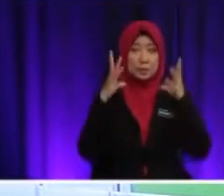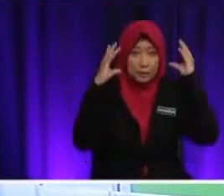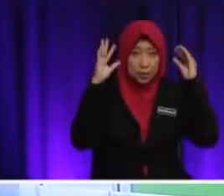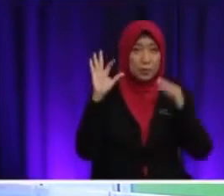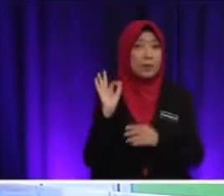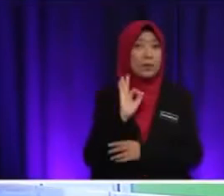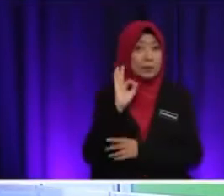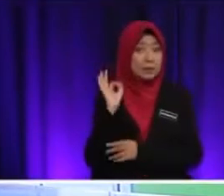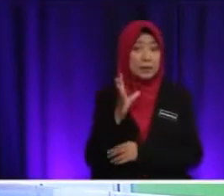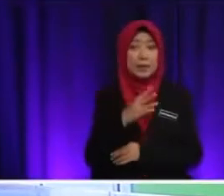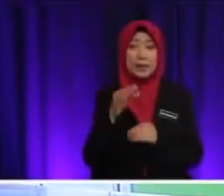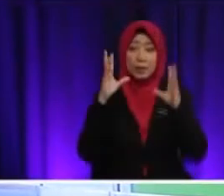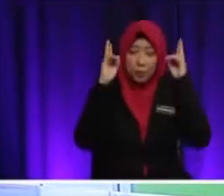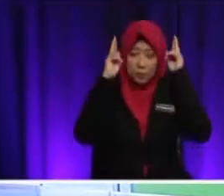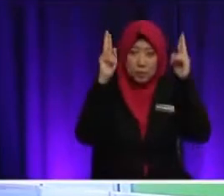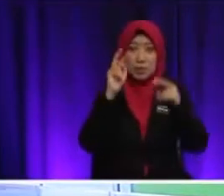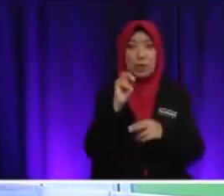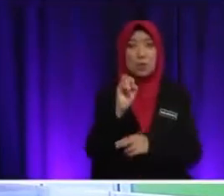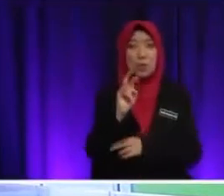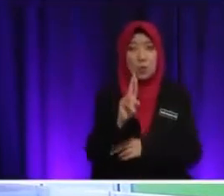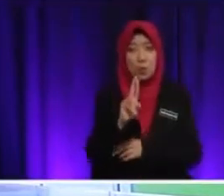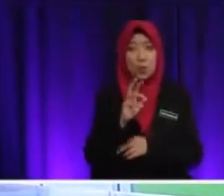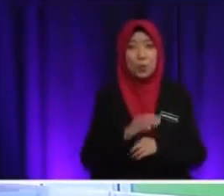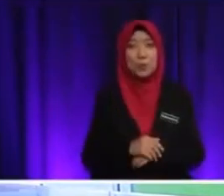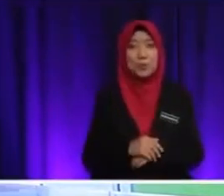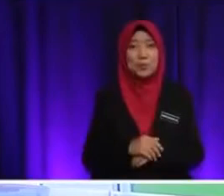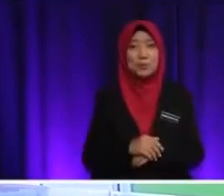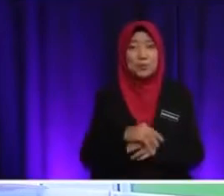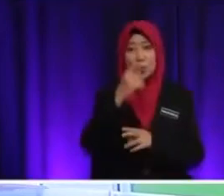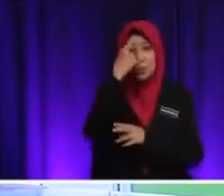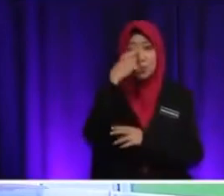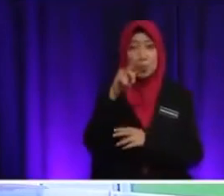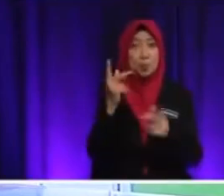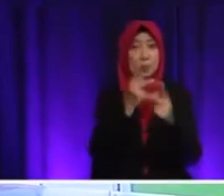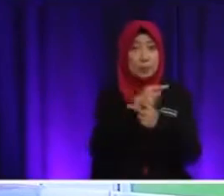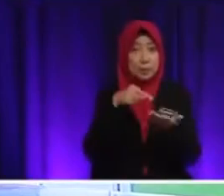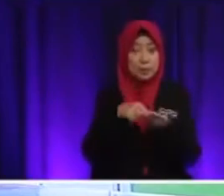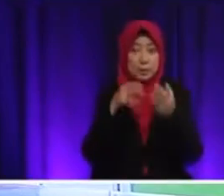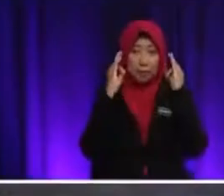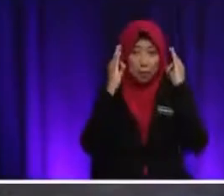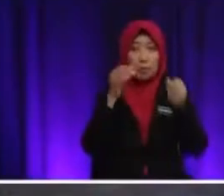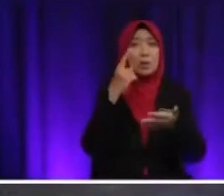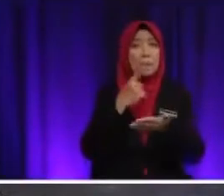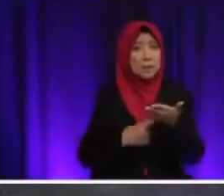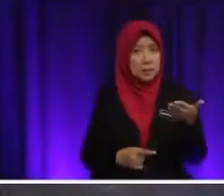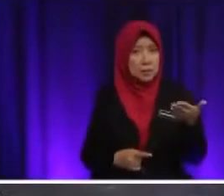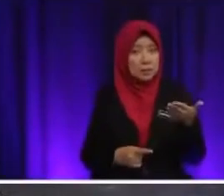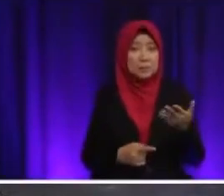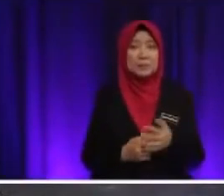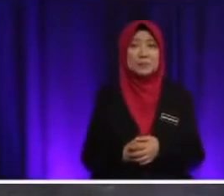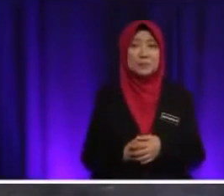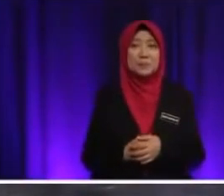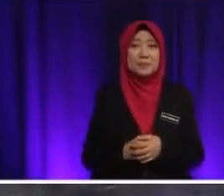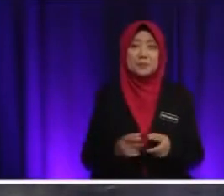Ustaz kita Ustaz Muhammad Nur Azlan Idris. Okey Ustaz, untuk segmen ini kita nak fokuskan tentang apa Ustaz? Ya, terima kasih